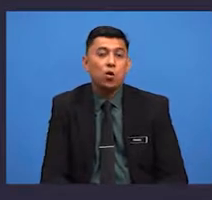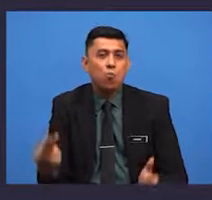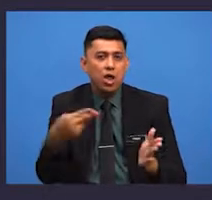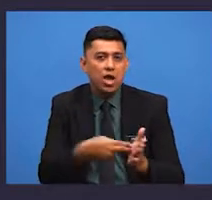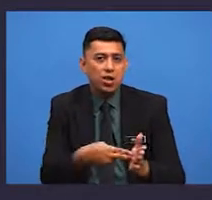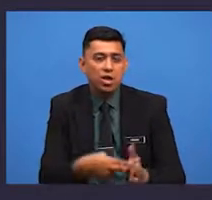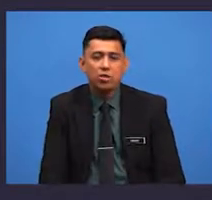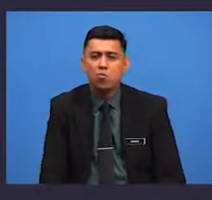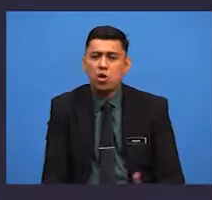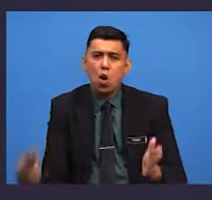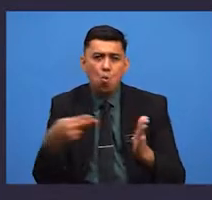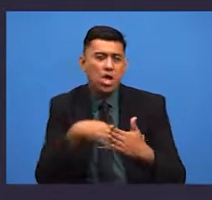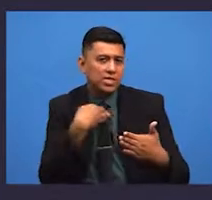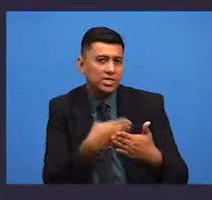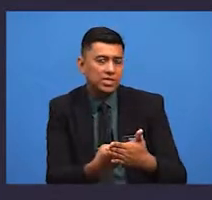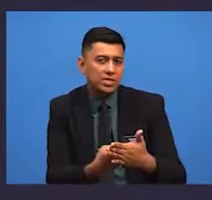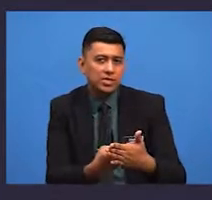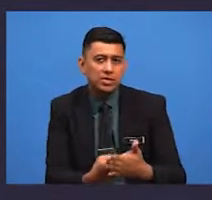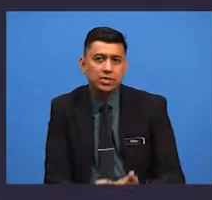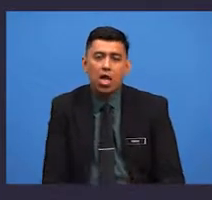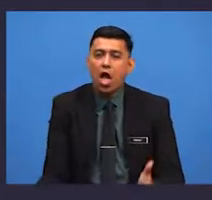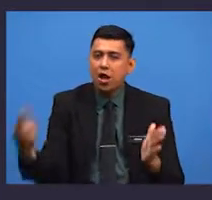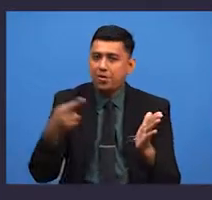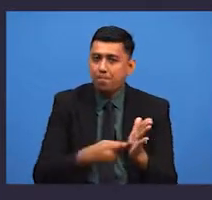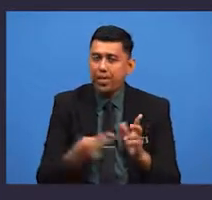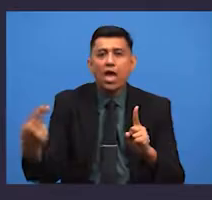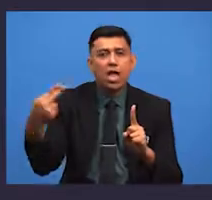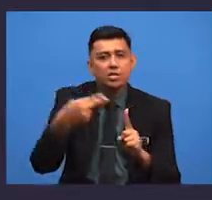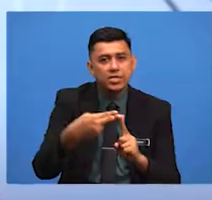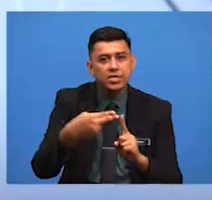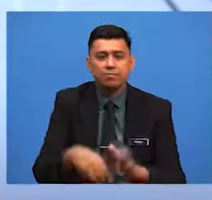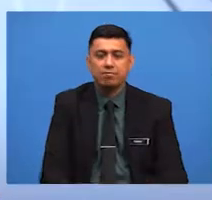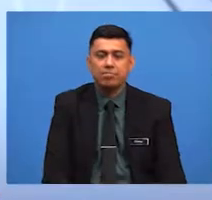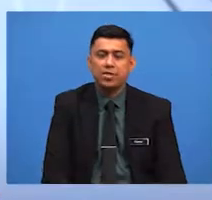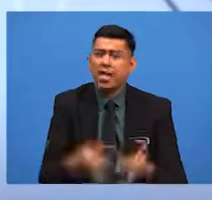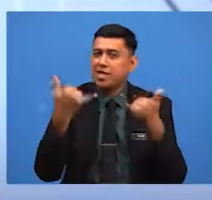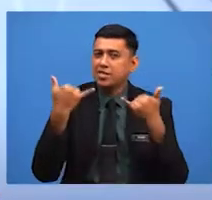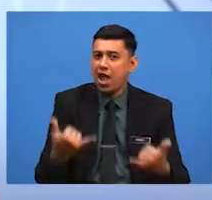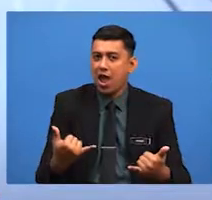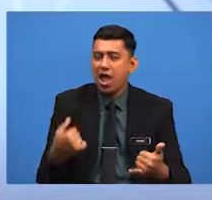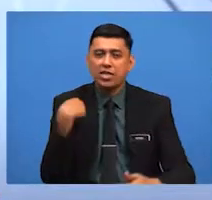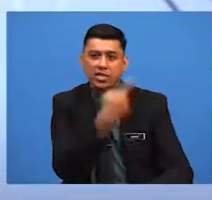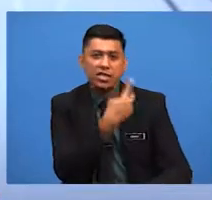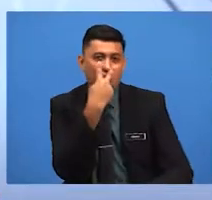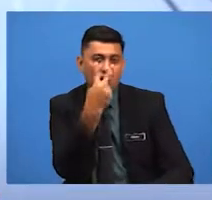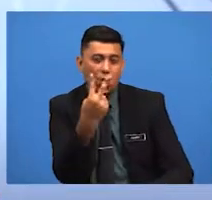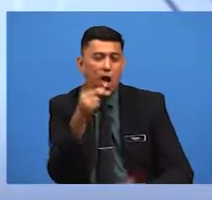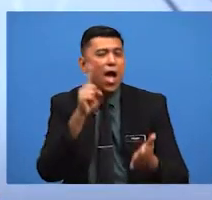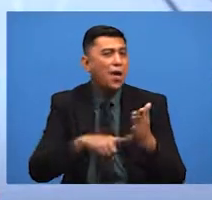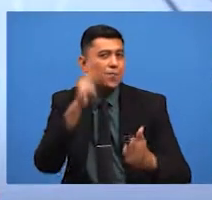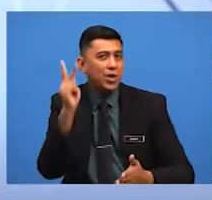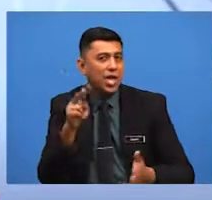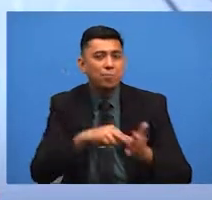ulangan ulang sehingga atau repeat until. Sekarang, kita lihat apakah